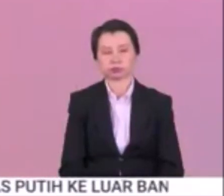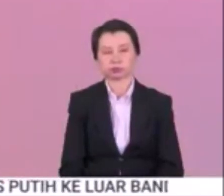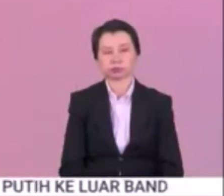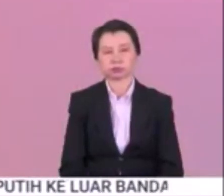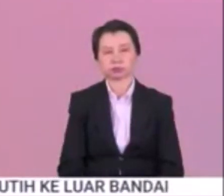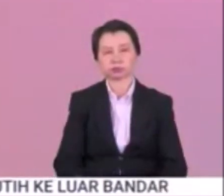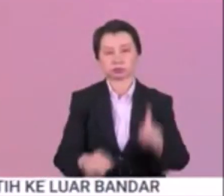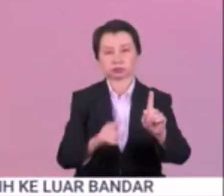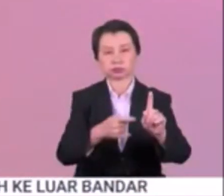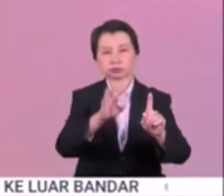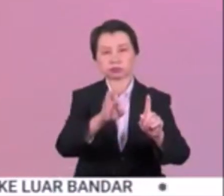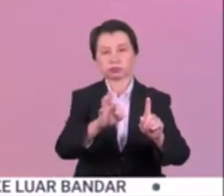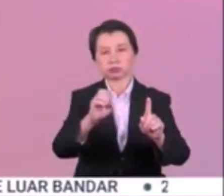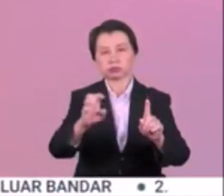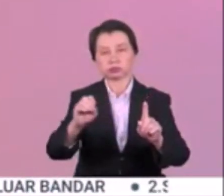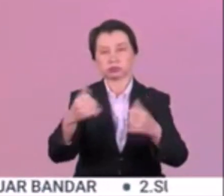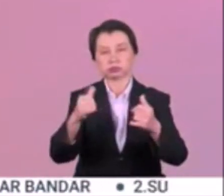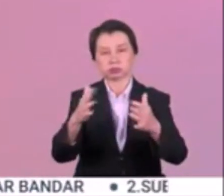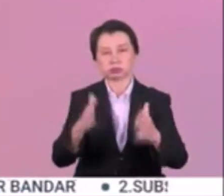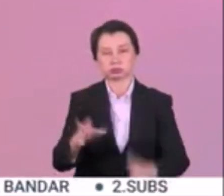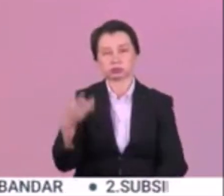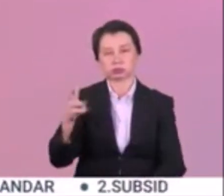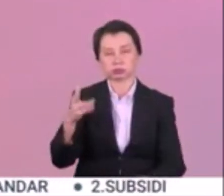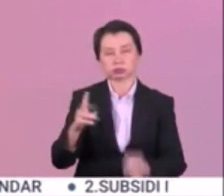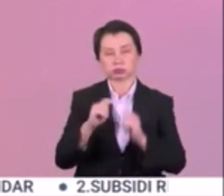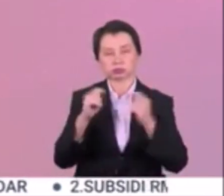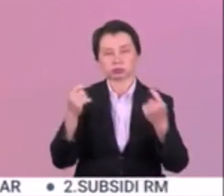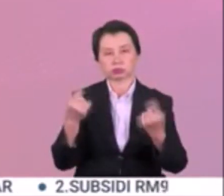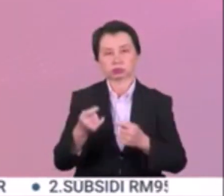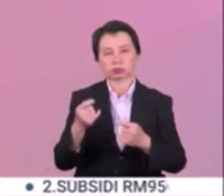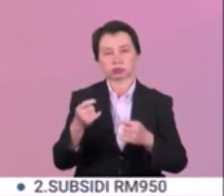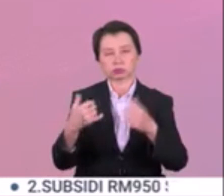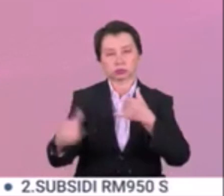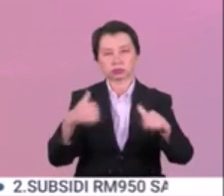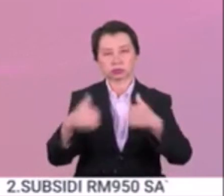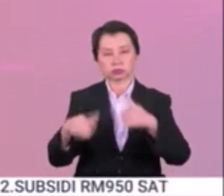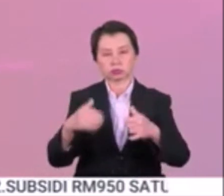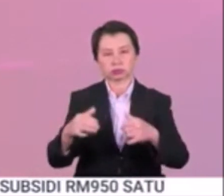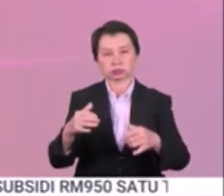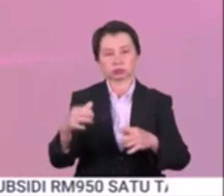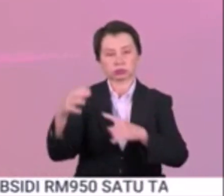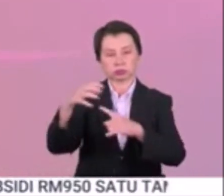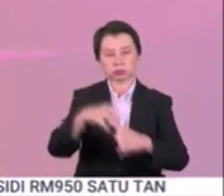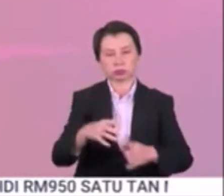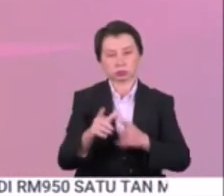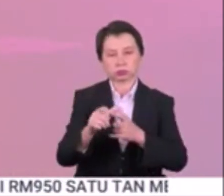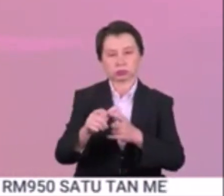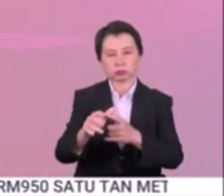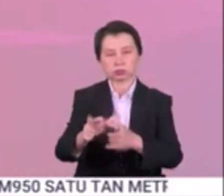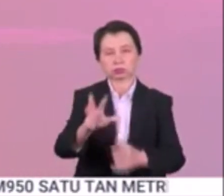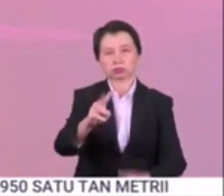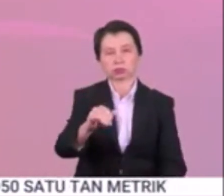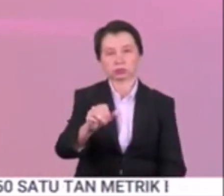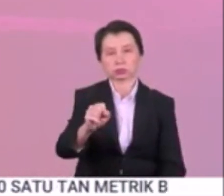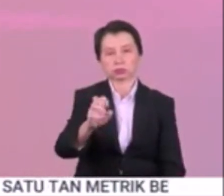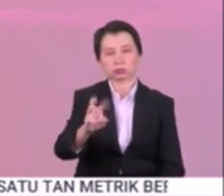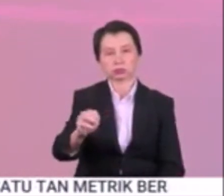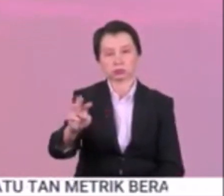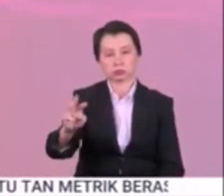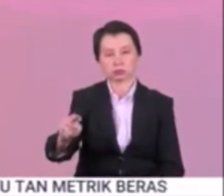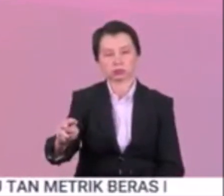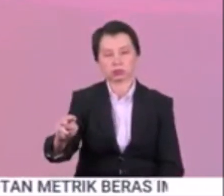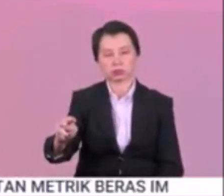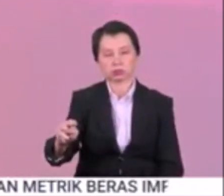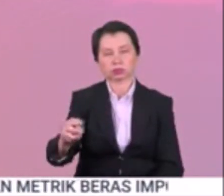hampir 1900 atlet dari 16 kontinjen seluruh negara bakal berentap dalam kejohanan olahraga Majlis sukan sekolah Malaysia